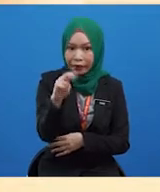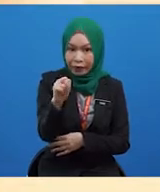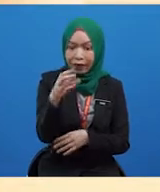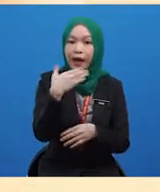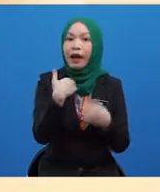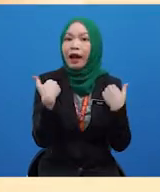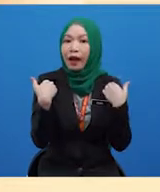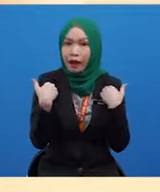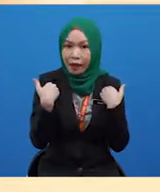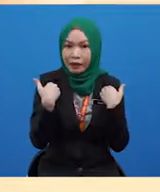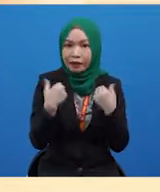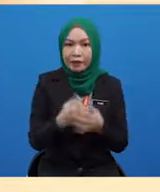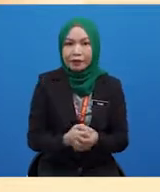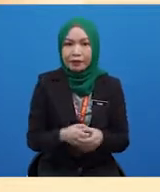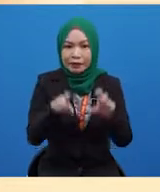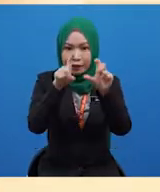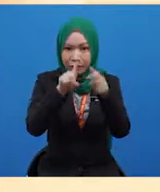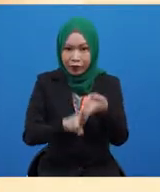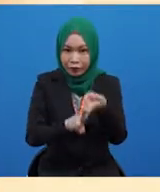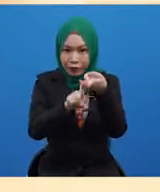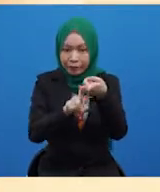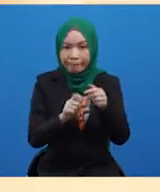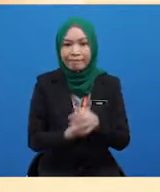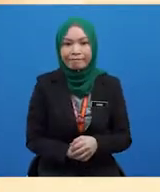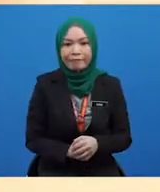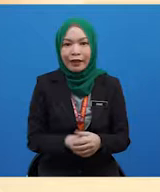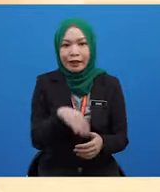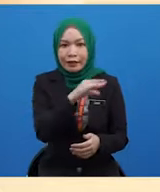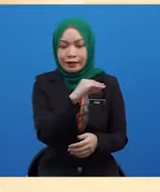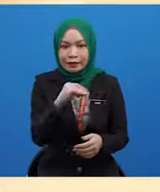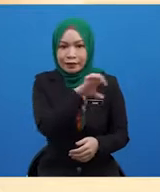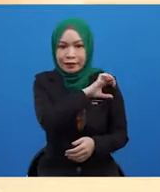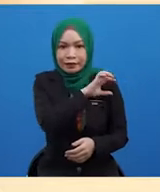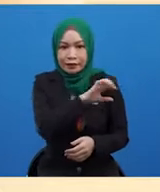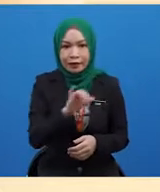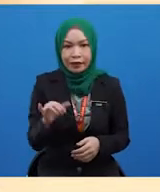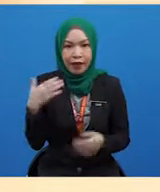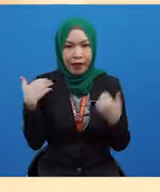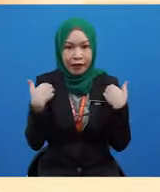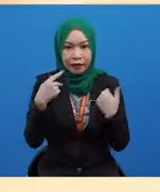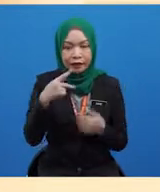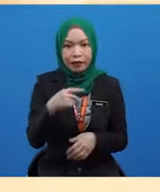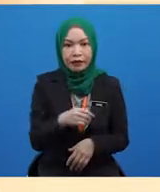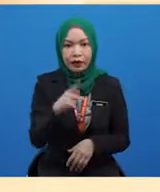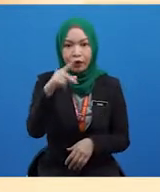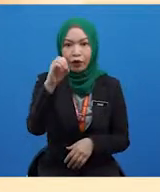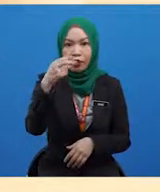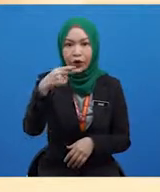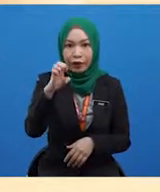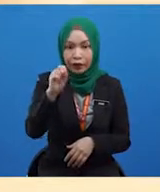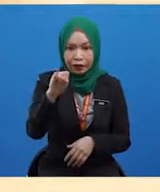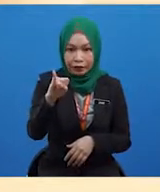Hal ini bermaksud dalam sesebuah wacana yang mempunyai ciri kohesi, lazimnya ia juga